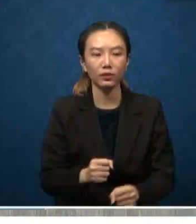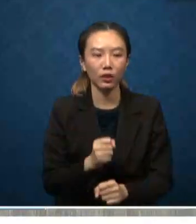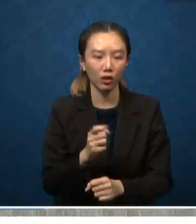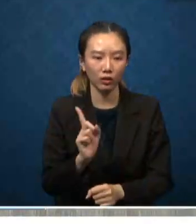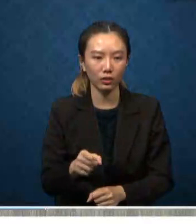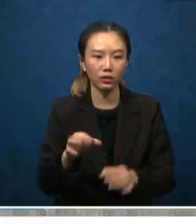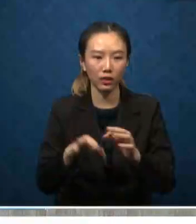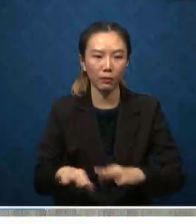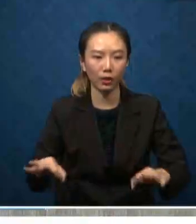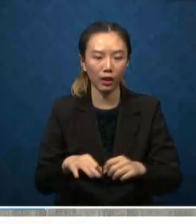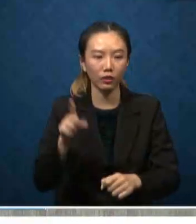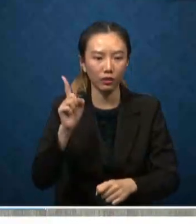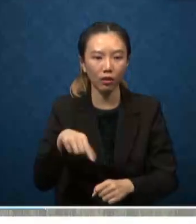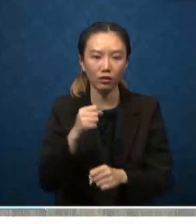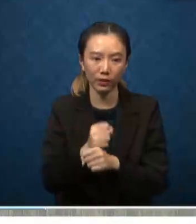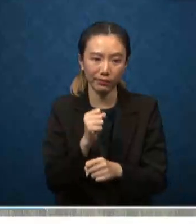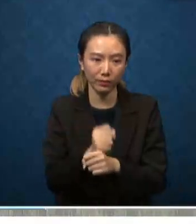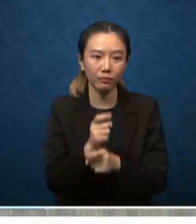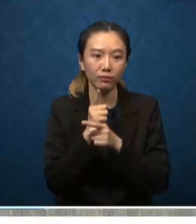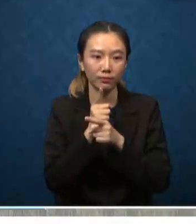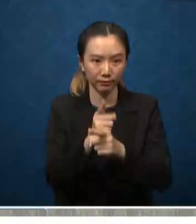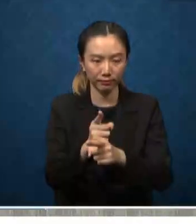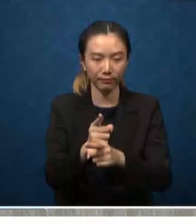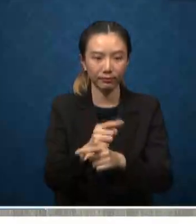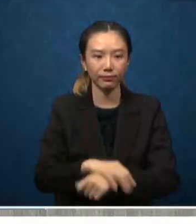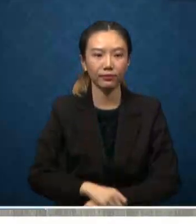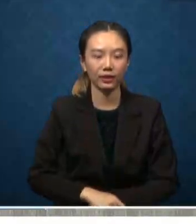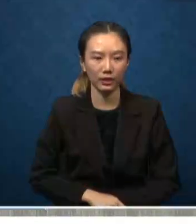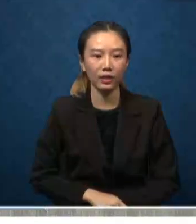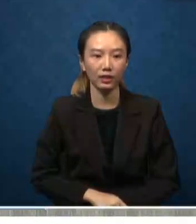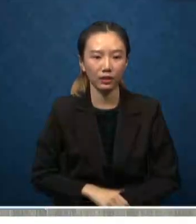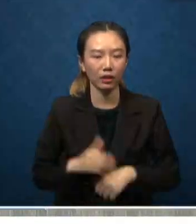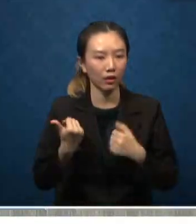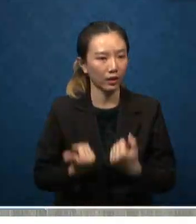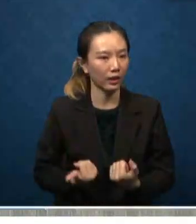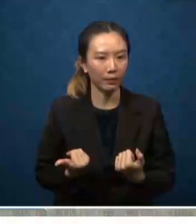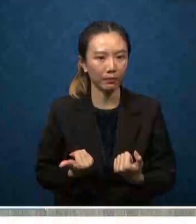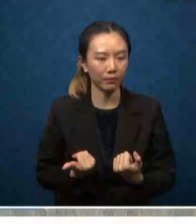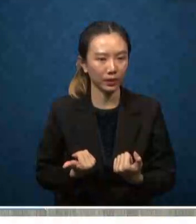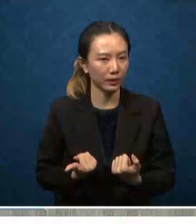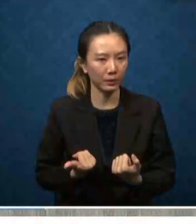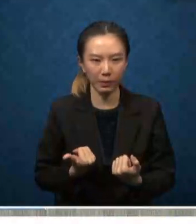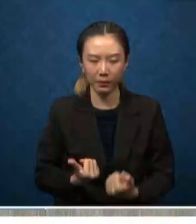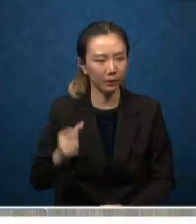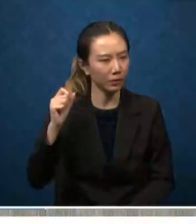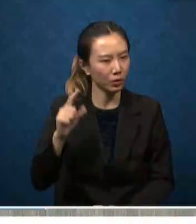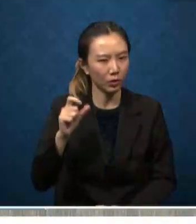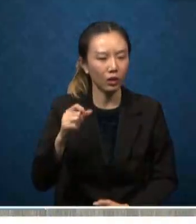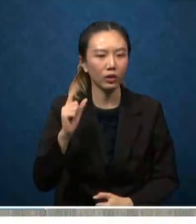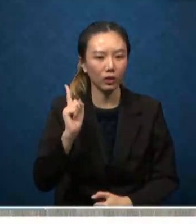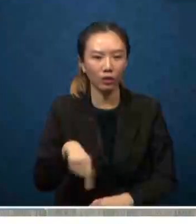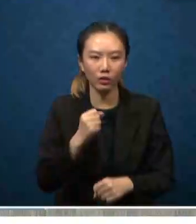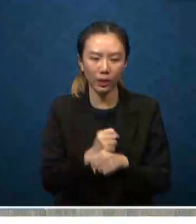าวกรณีนี้จึงเป็นเหตุฉุกเฉินที่มีความจำเป็นรีบด่วน